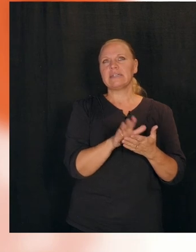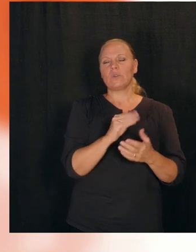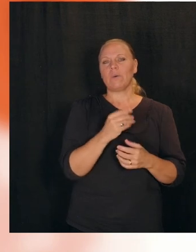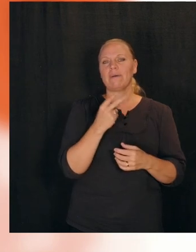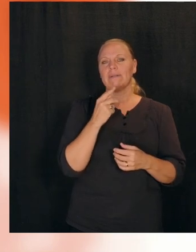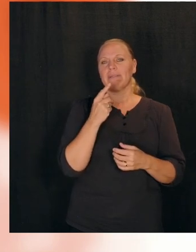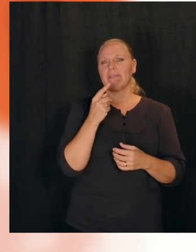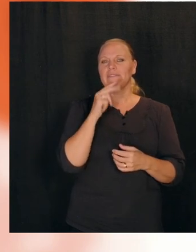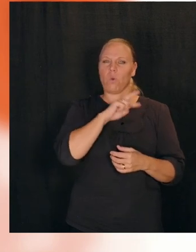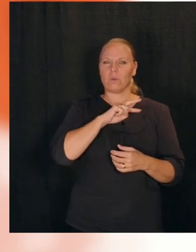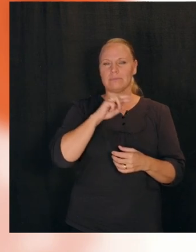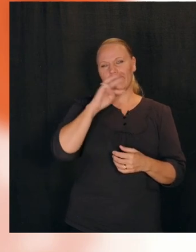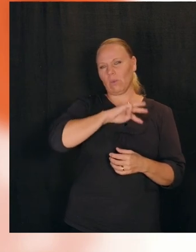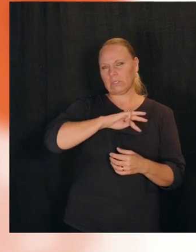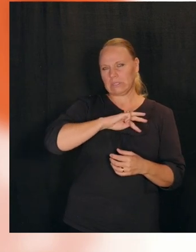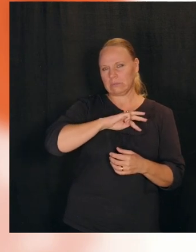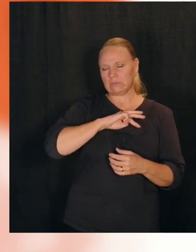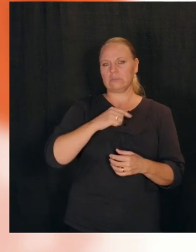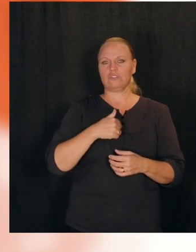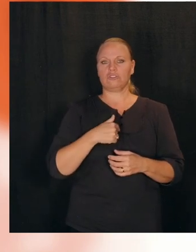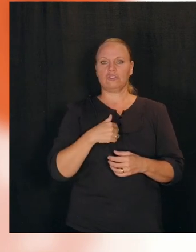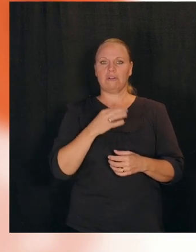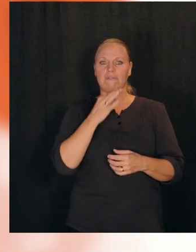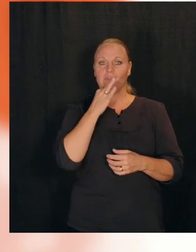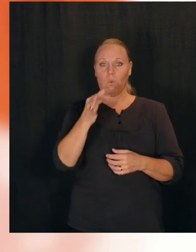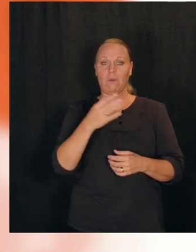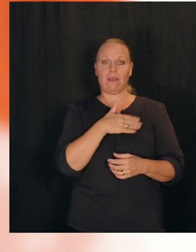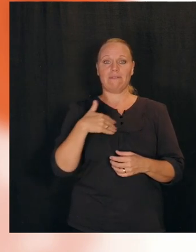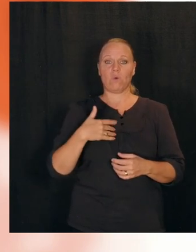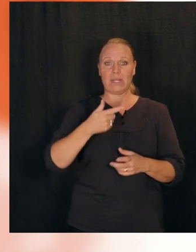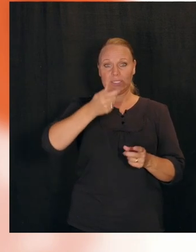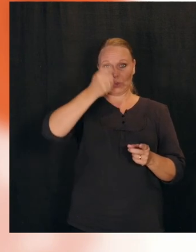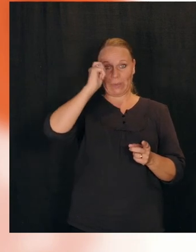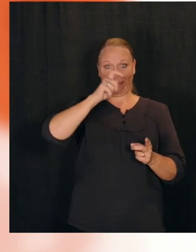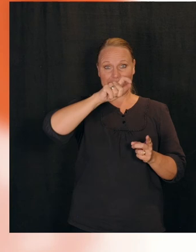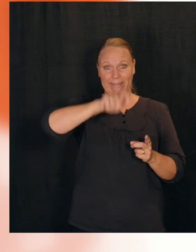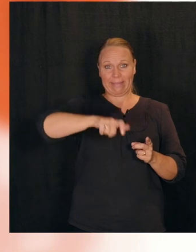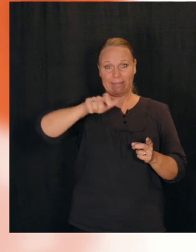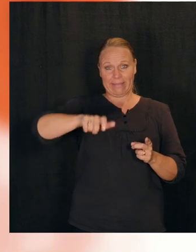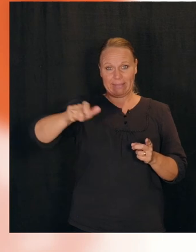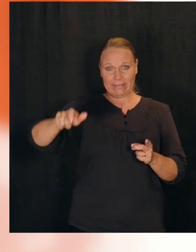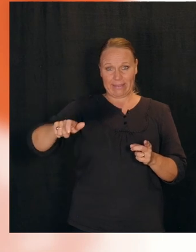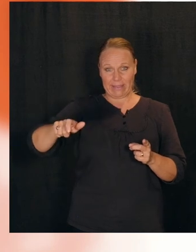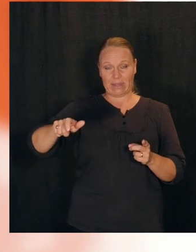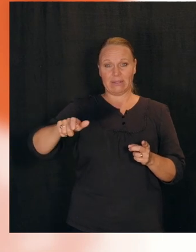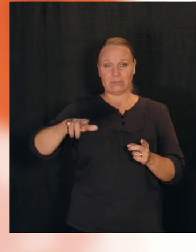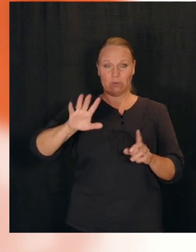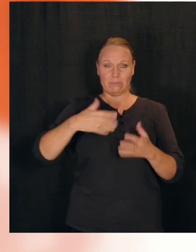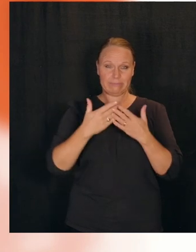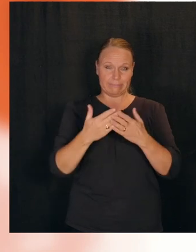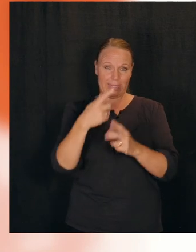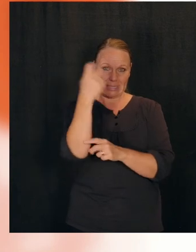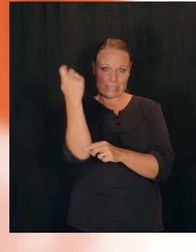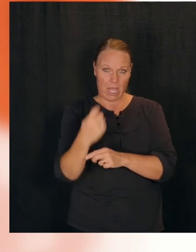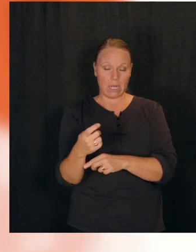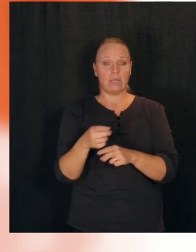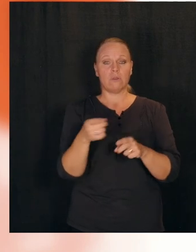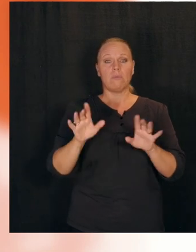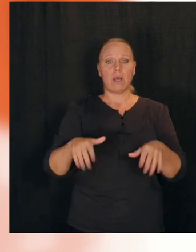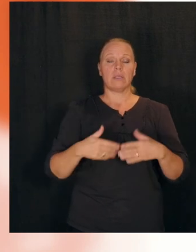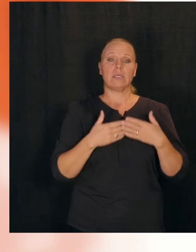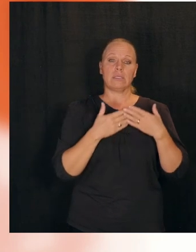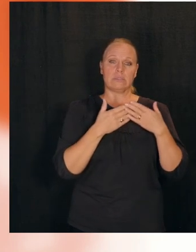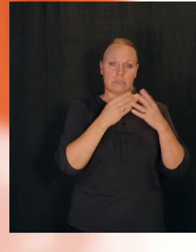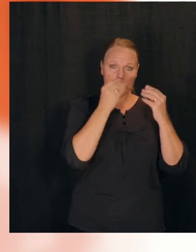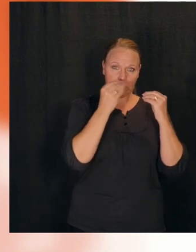år sedan så frågade jag våra designstudenter efter att de hade gått dels en kurs i universal